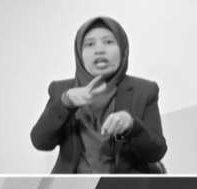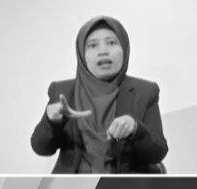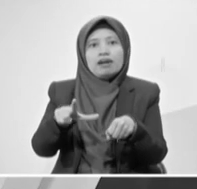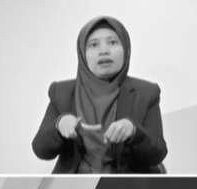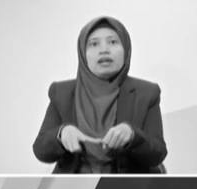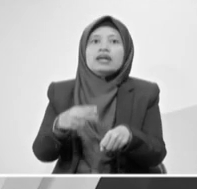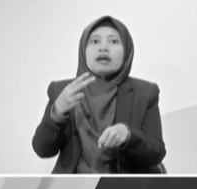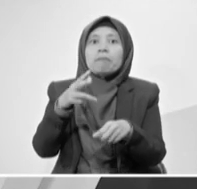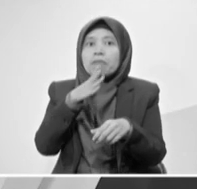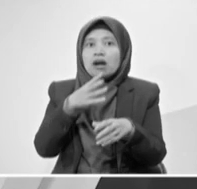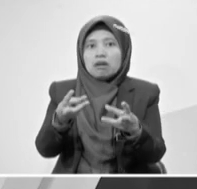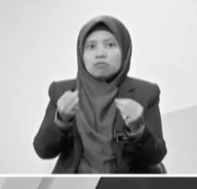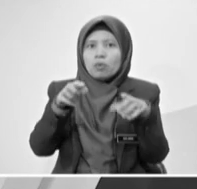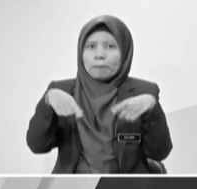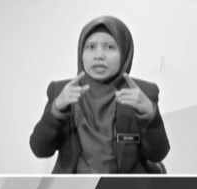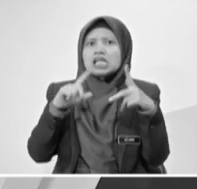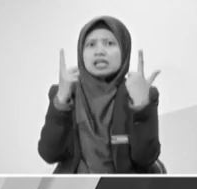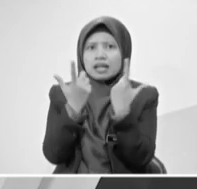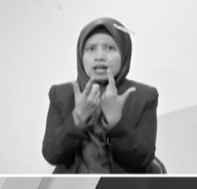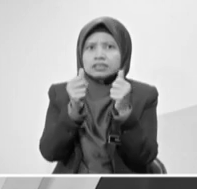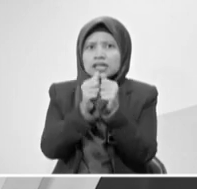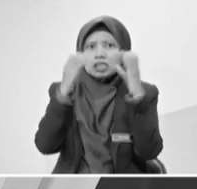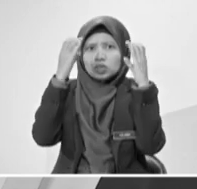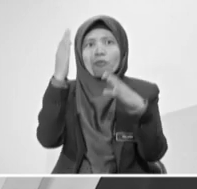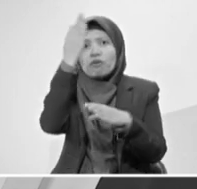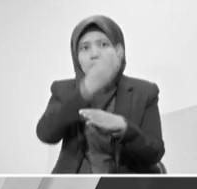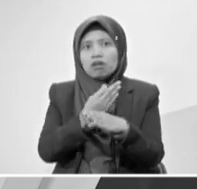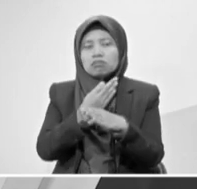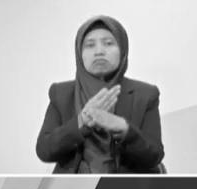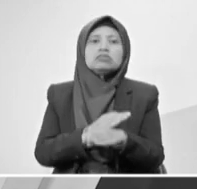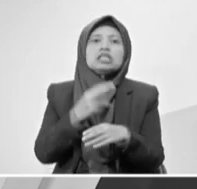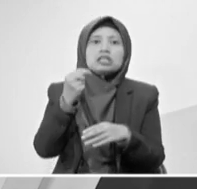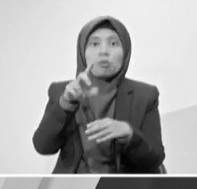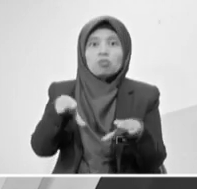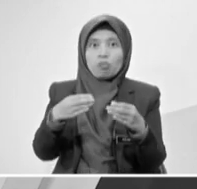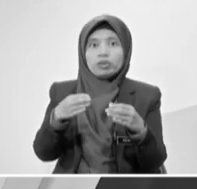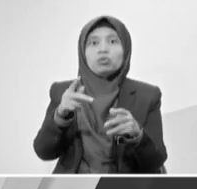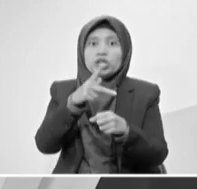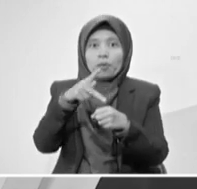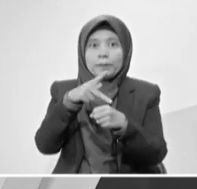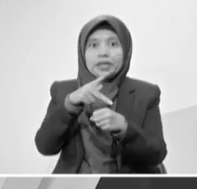dulu hari ini adik kelas bahasa Melayu dengan Cikgu Farah kamu buat dulu kopinya